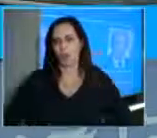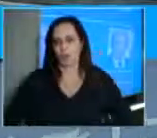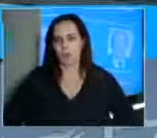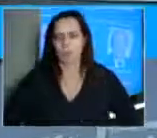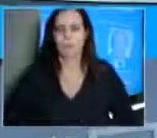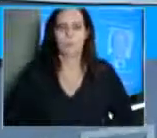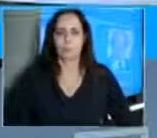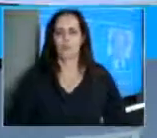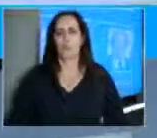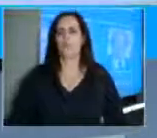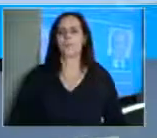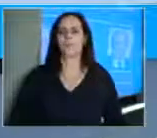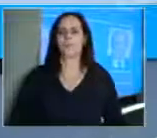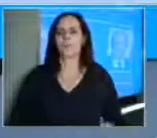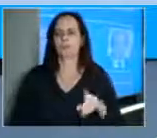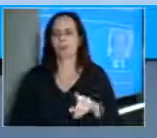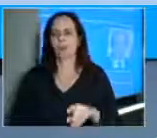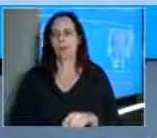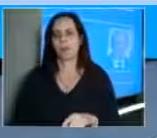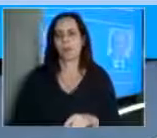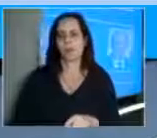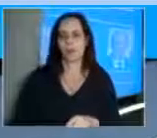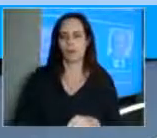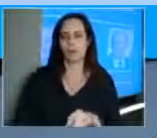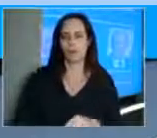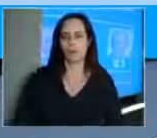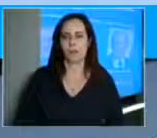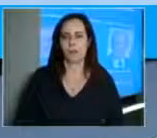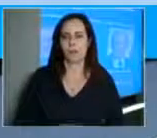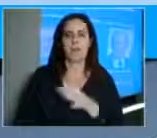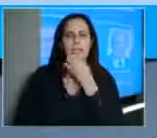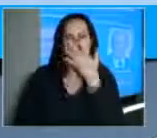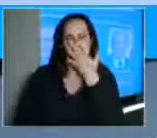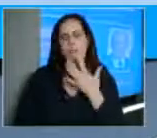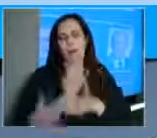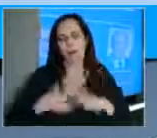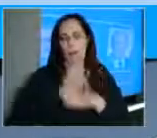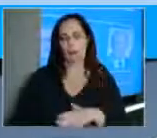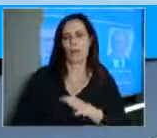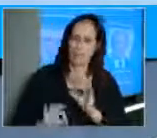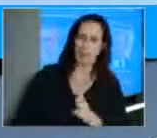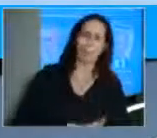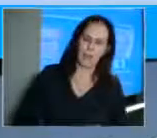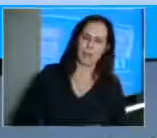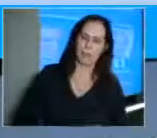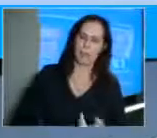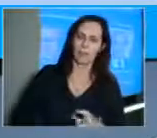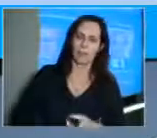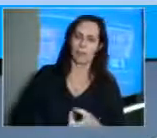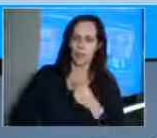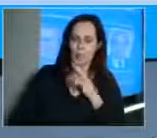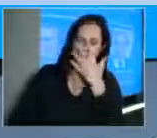נפנה לבירה ברדוגו פה, היועצת שלנו. אוי, נו, באמת, לא צריך להגיד